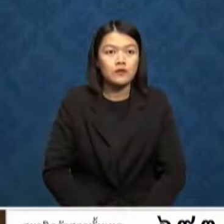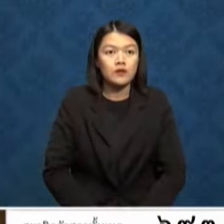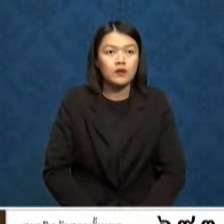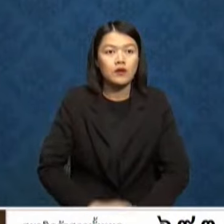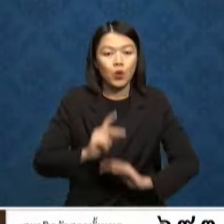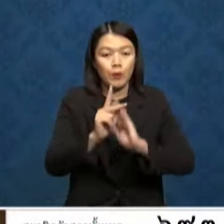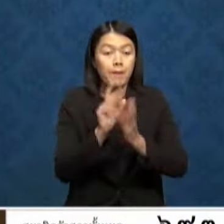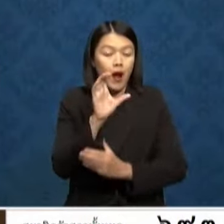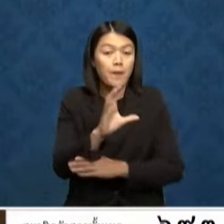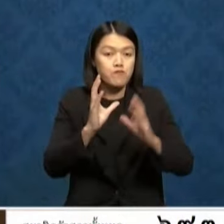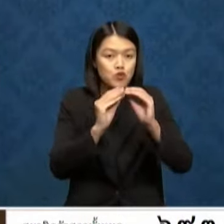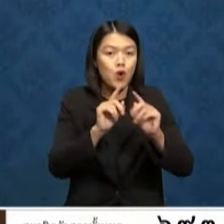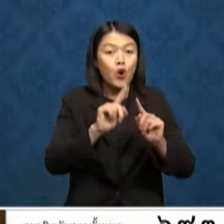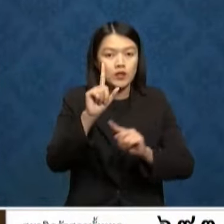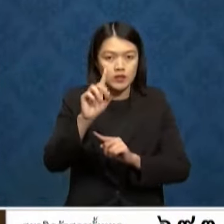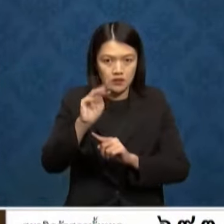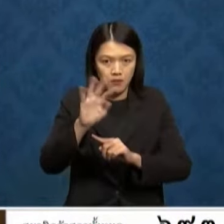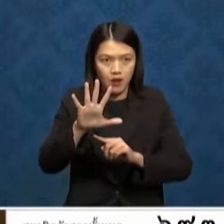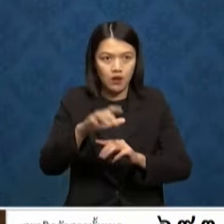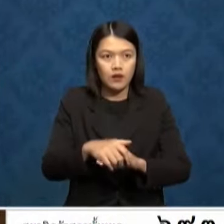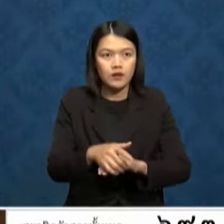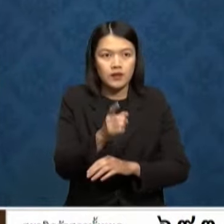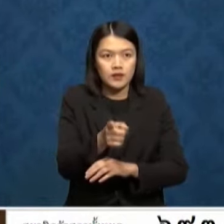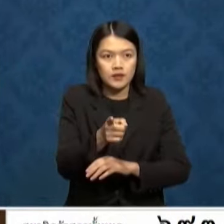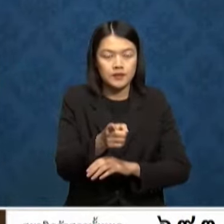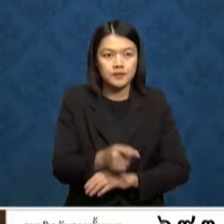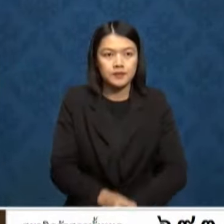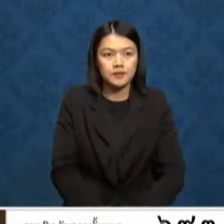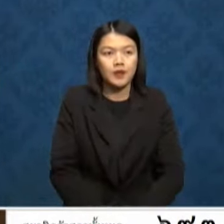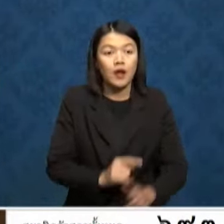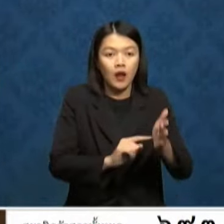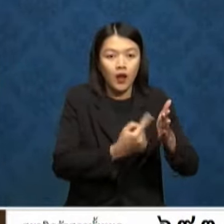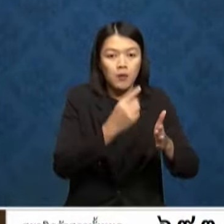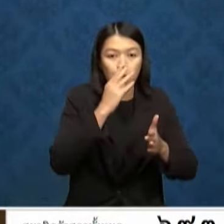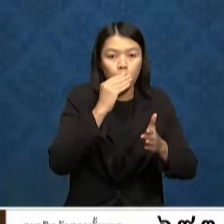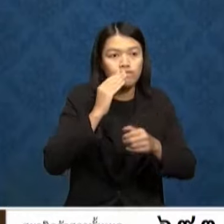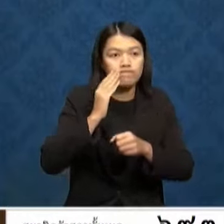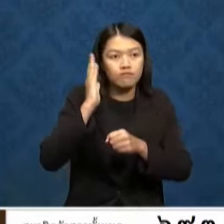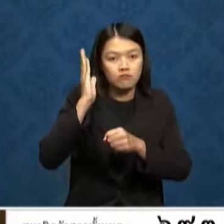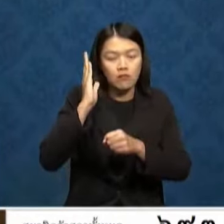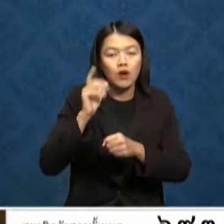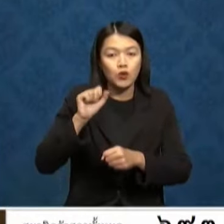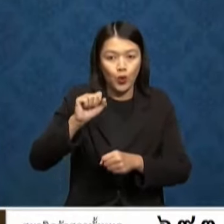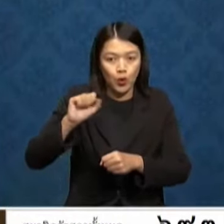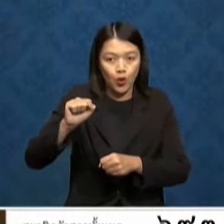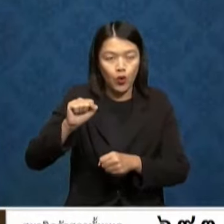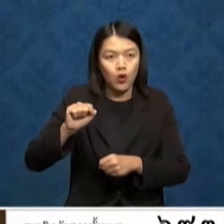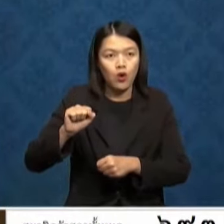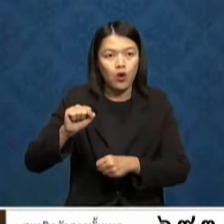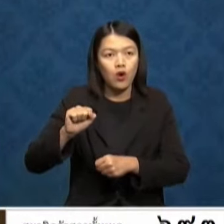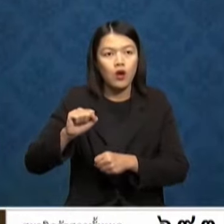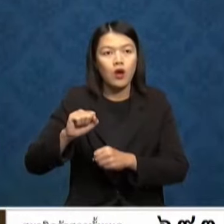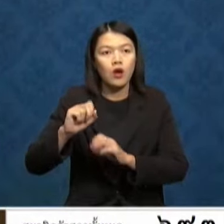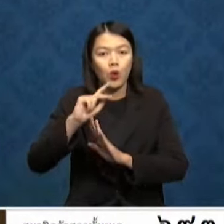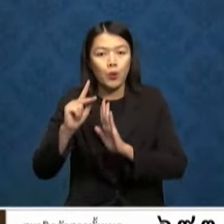บังคับการประชุมรัฐสภาข้อที่ 45จริงๆแล้วเนี่ยตั้งแต่เริ่มต้นนเนี่ยเพื่อนสมาชิกเขาก็ทำผิด